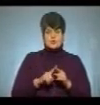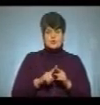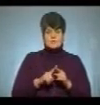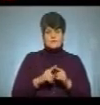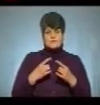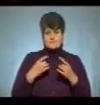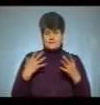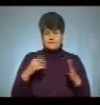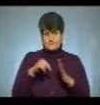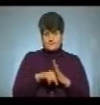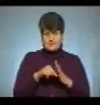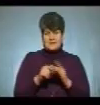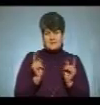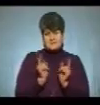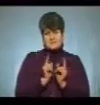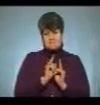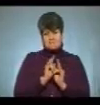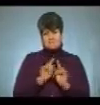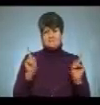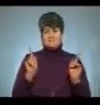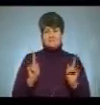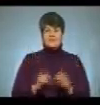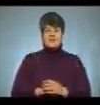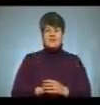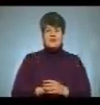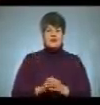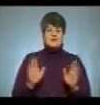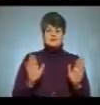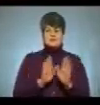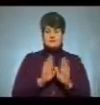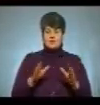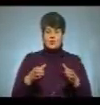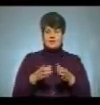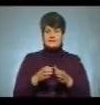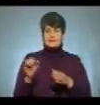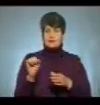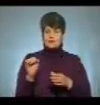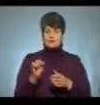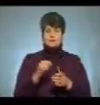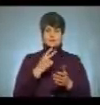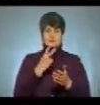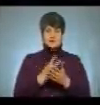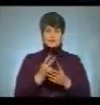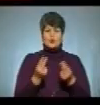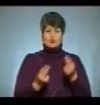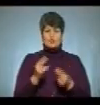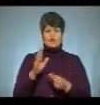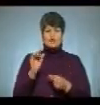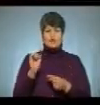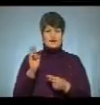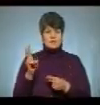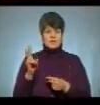і невеличкий сюрприз. А фольклорний колектив із Теребовлі представив народну різдвяну гру «Від кози».